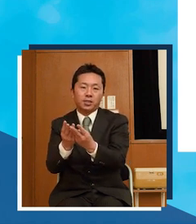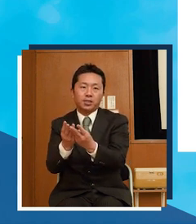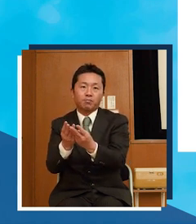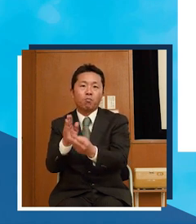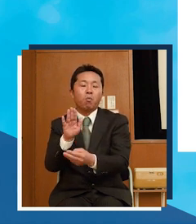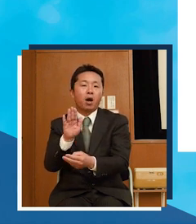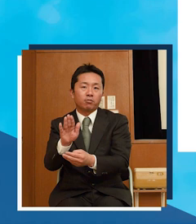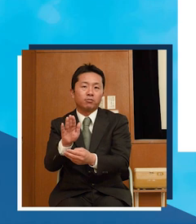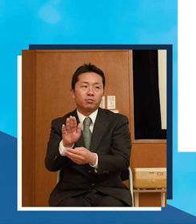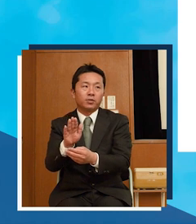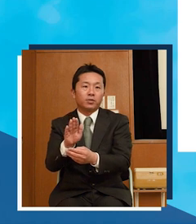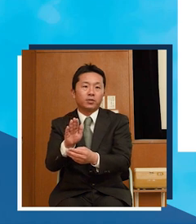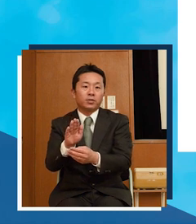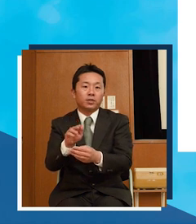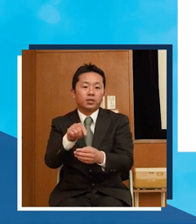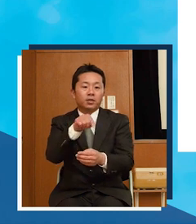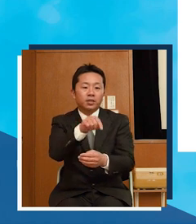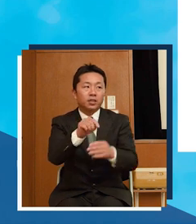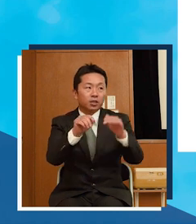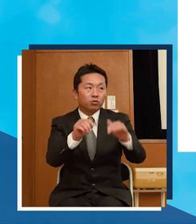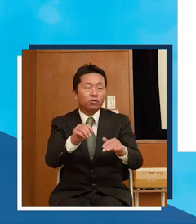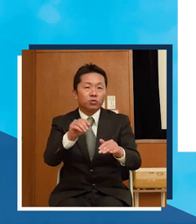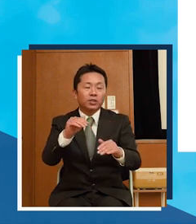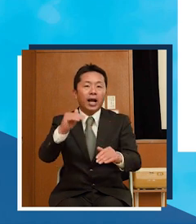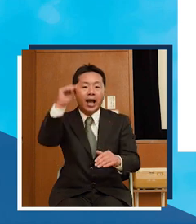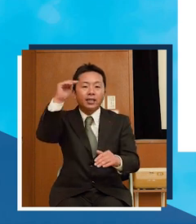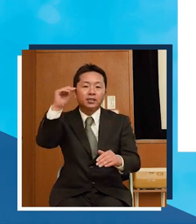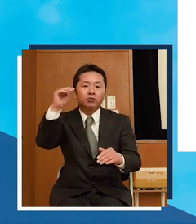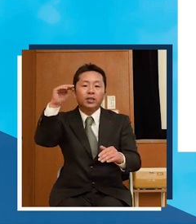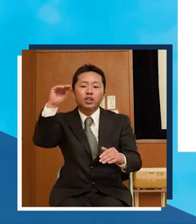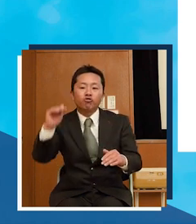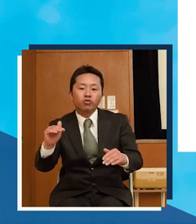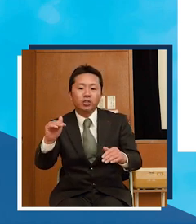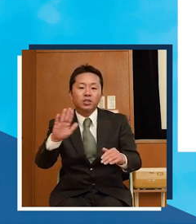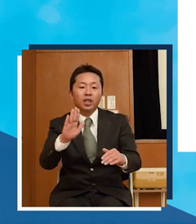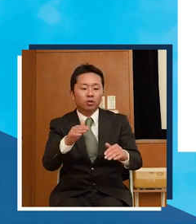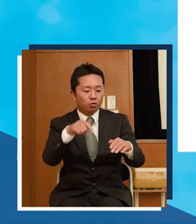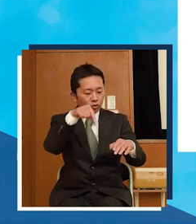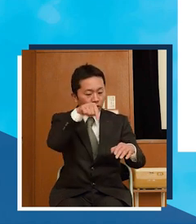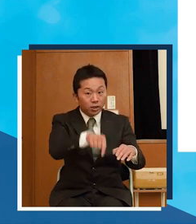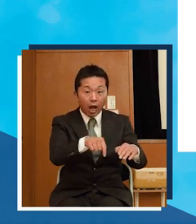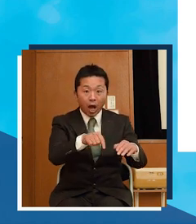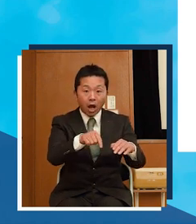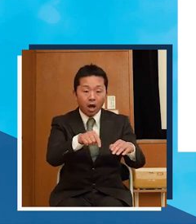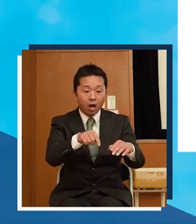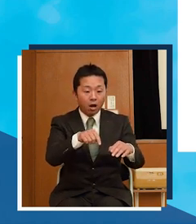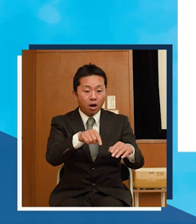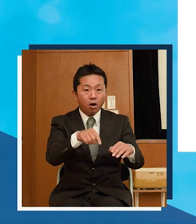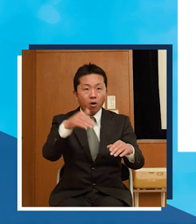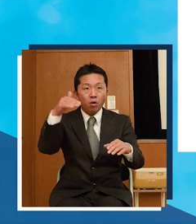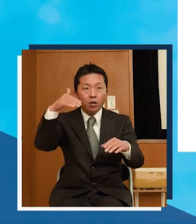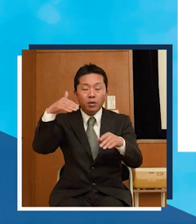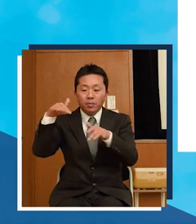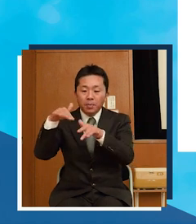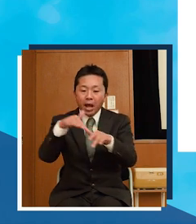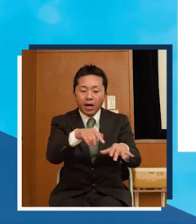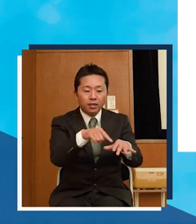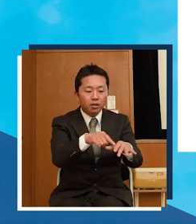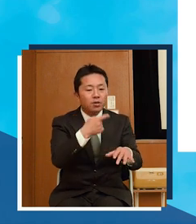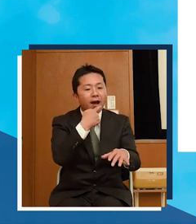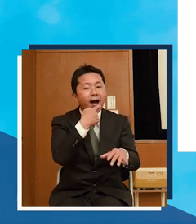全部この値が低くなっている場所を示していますところが下の火の部分あの